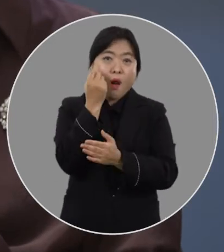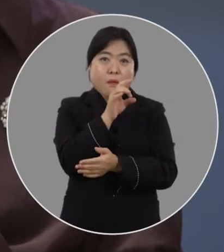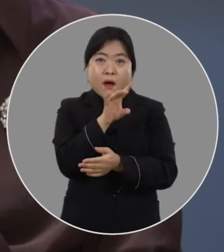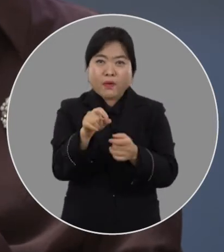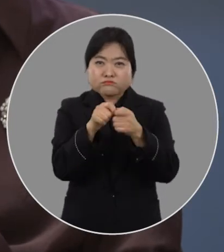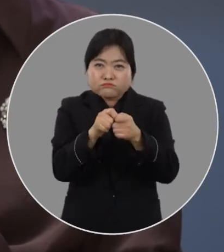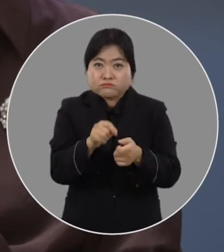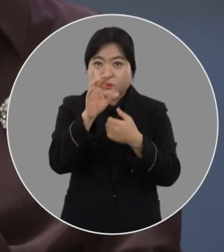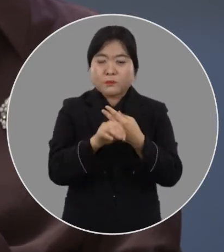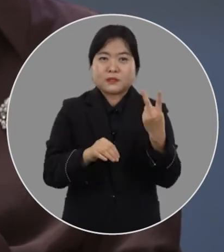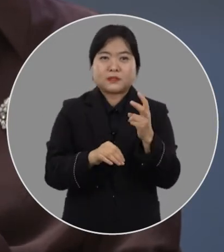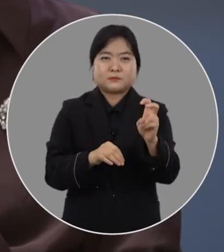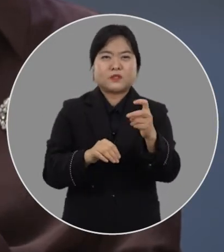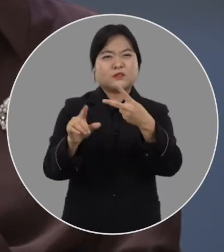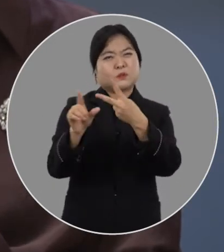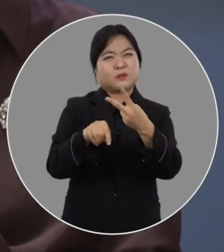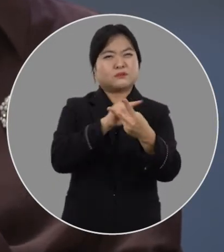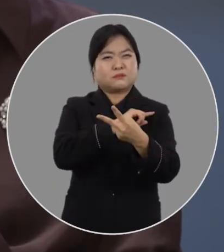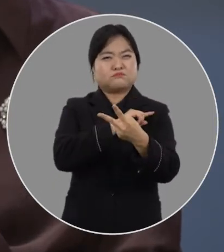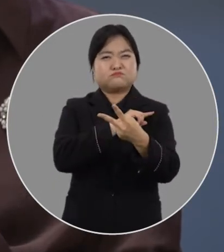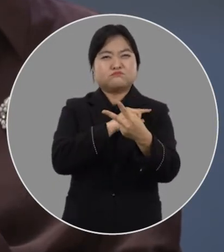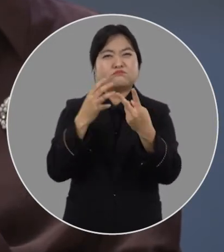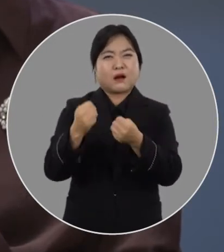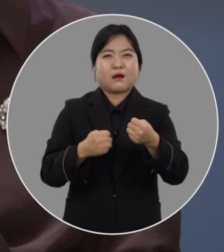따져보니 2020년 2월이 가장 많았는데